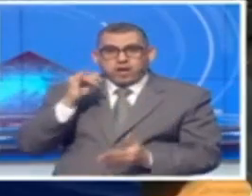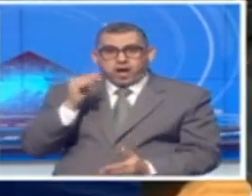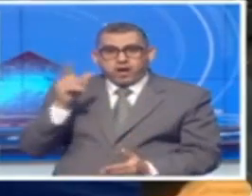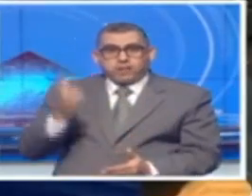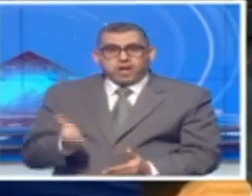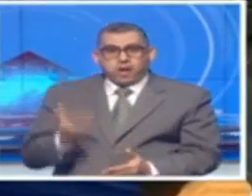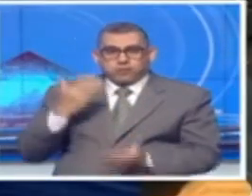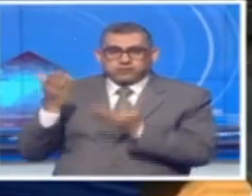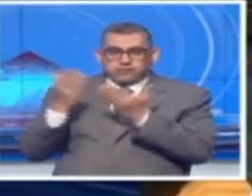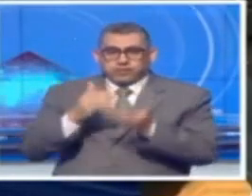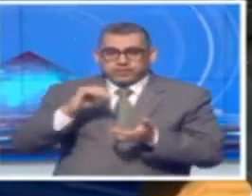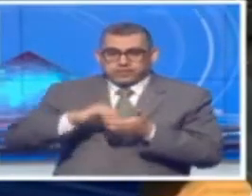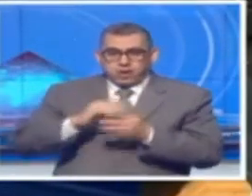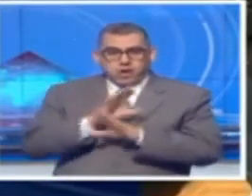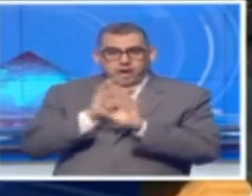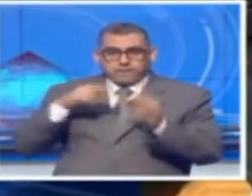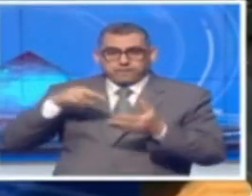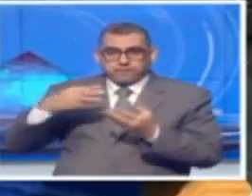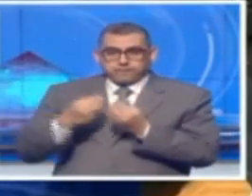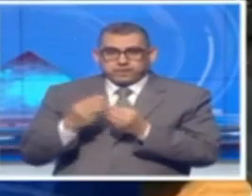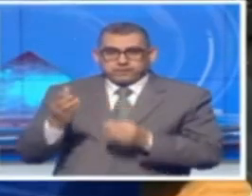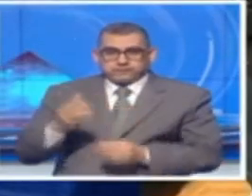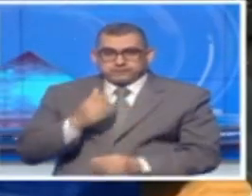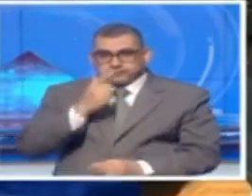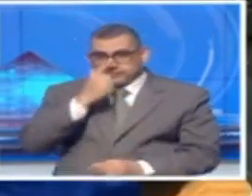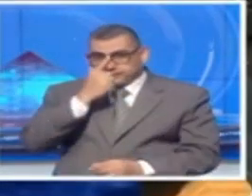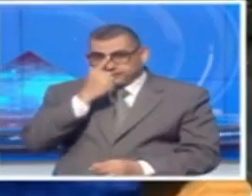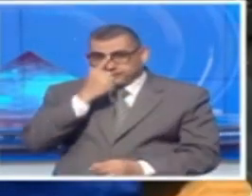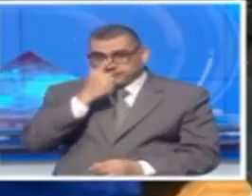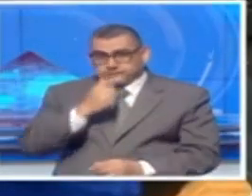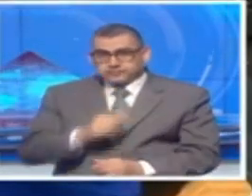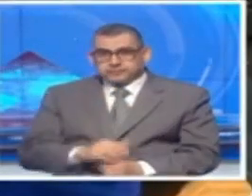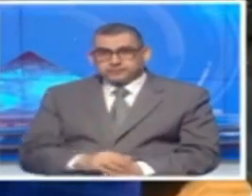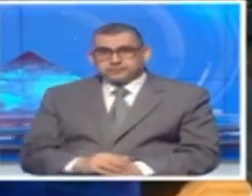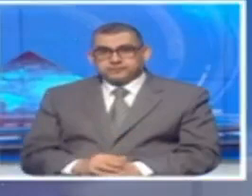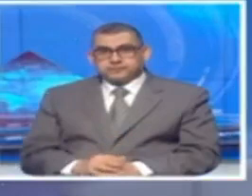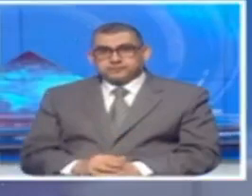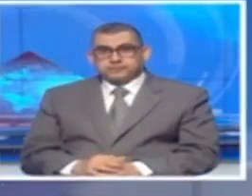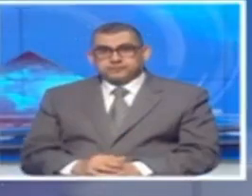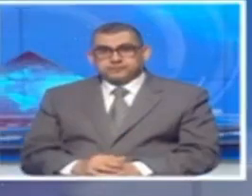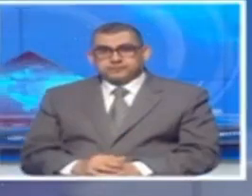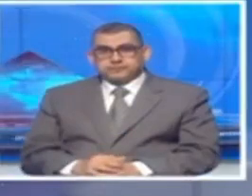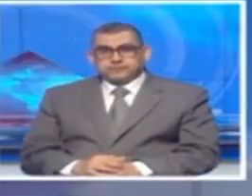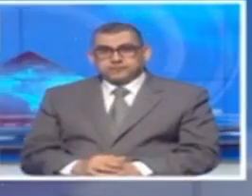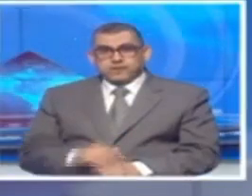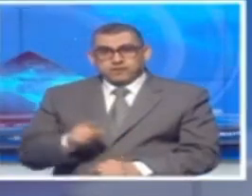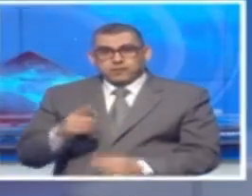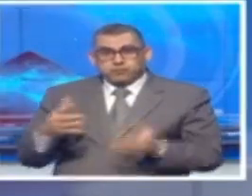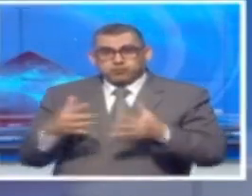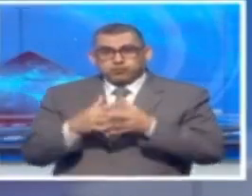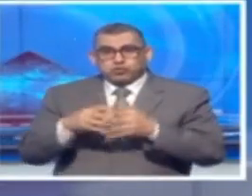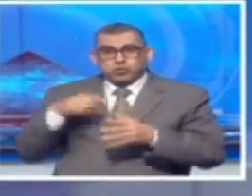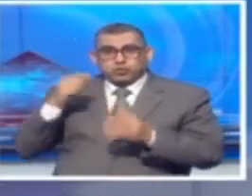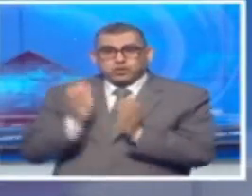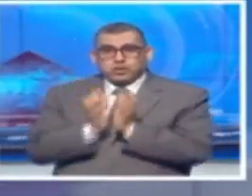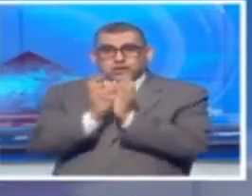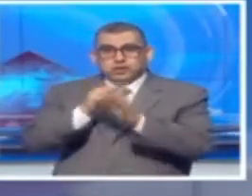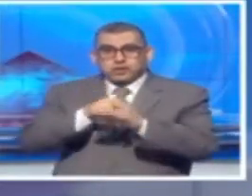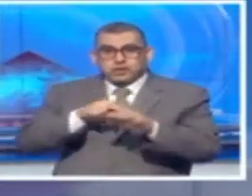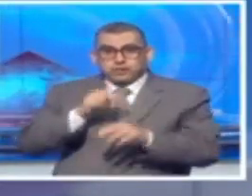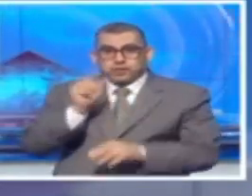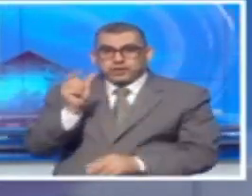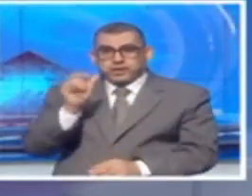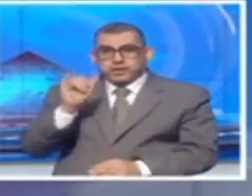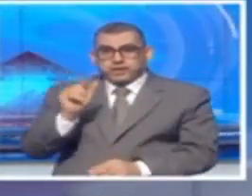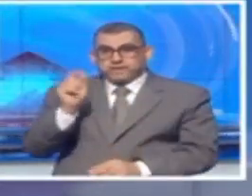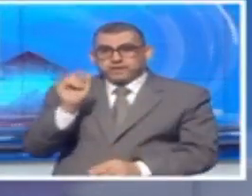العرب للتعاون في مختلف المجالات. بمشاركة وزيرة التضامن